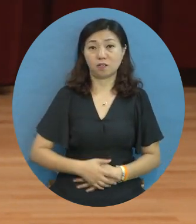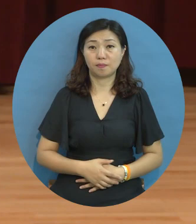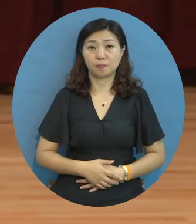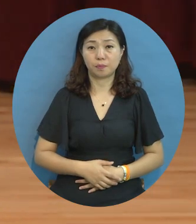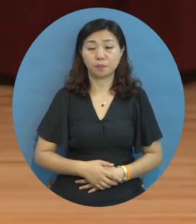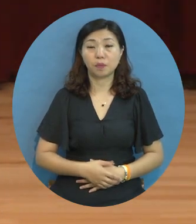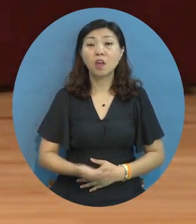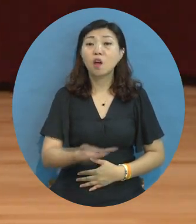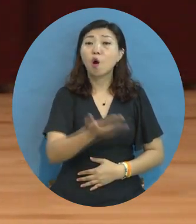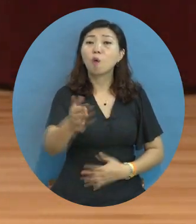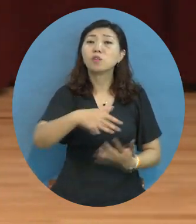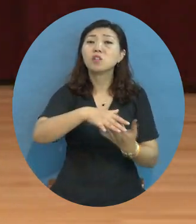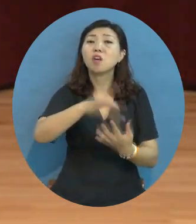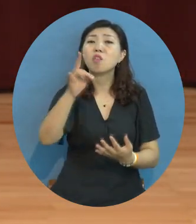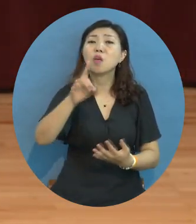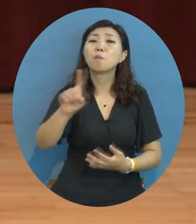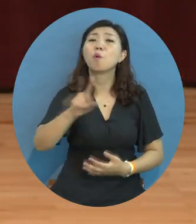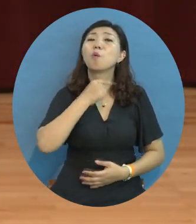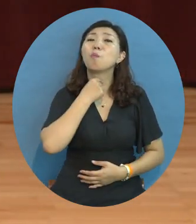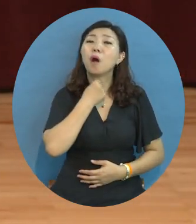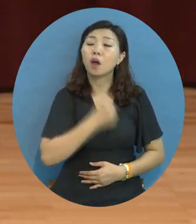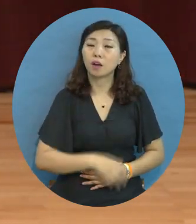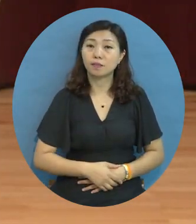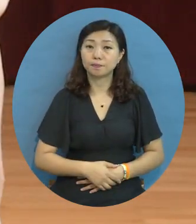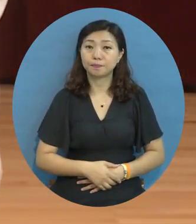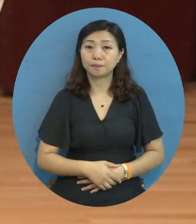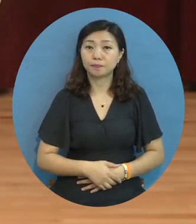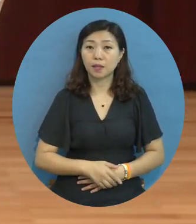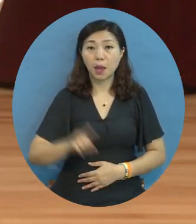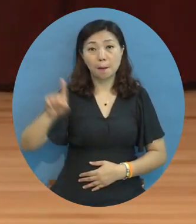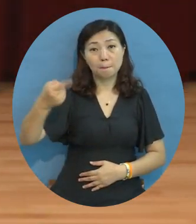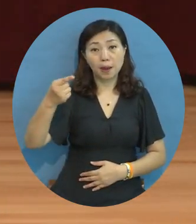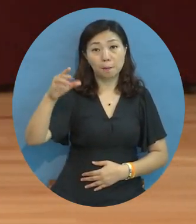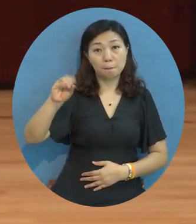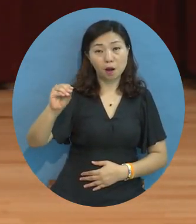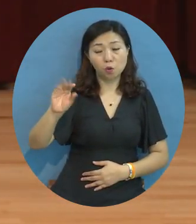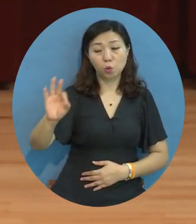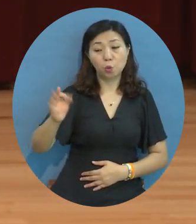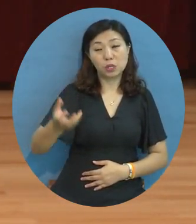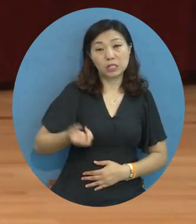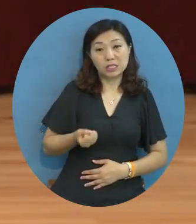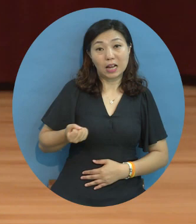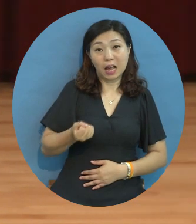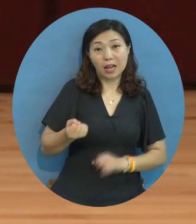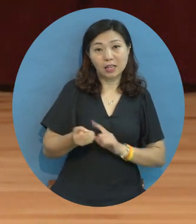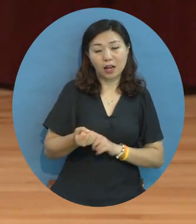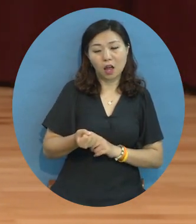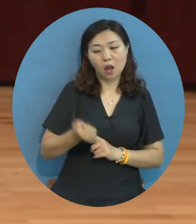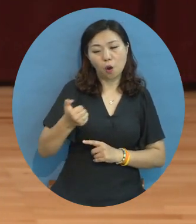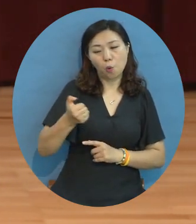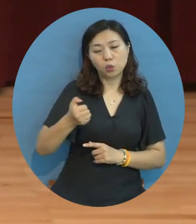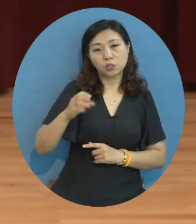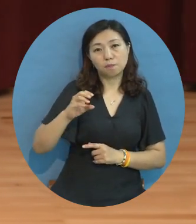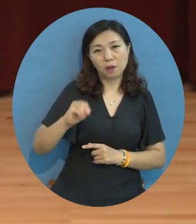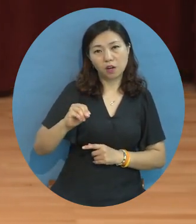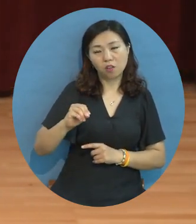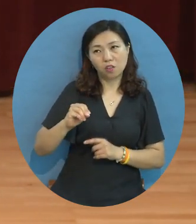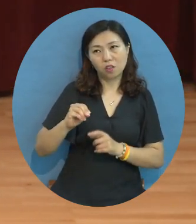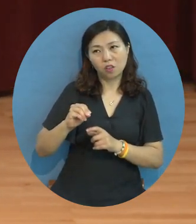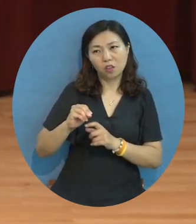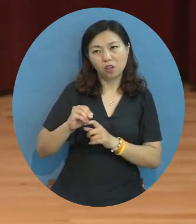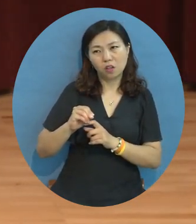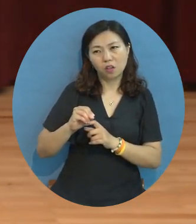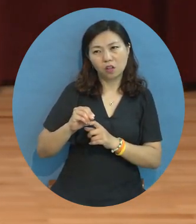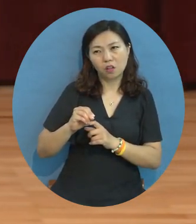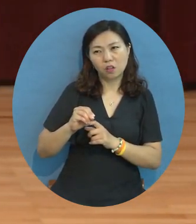그러면 여러분들 어떤 선택을 할래요? 자, 100만 원 가지고 있다가 50만 원 떨어지는 게